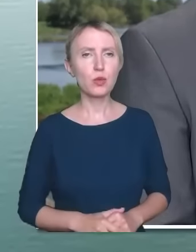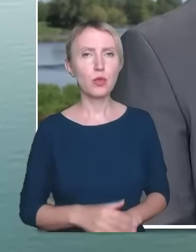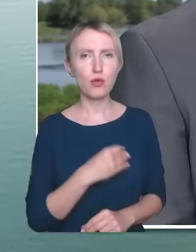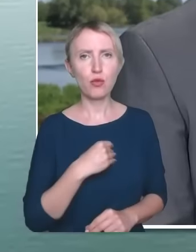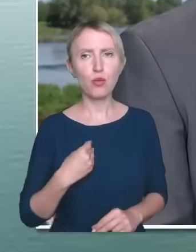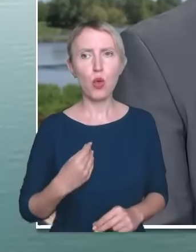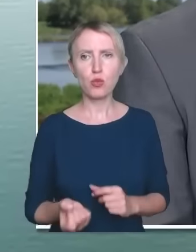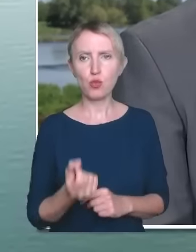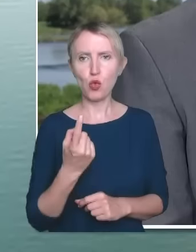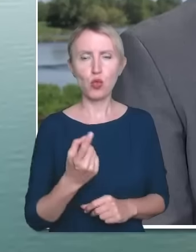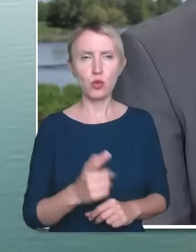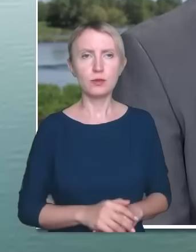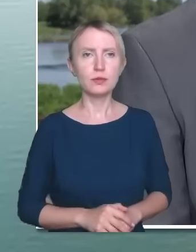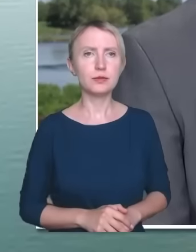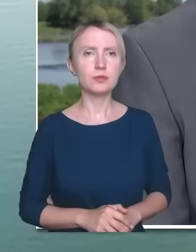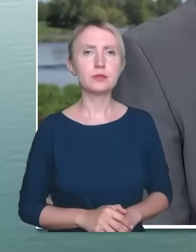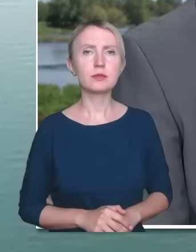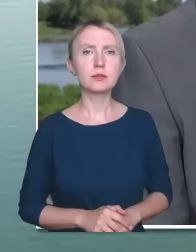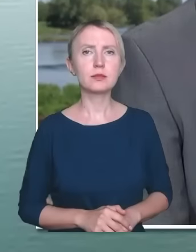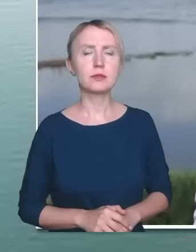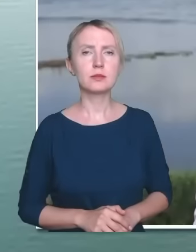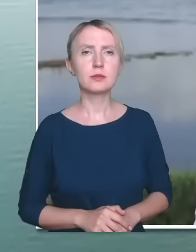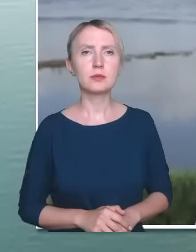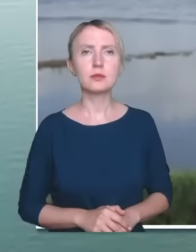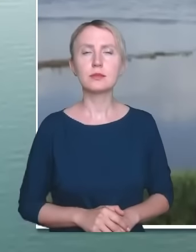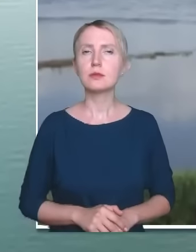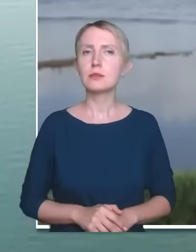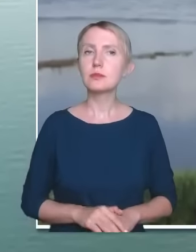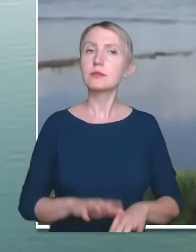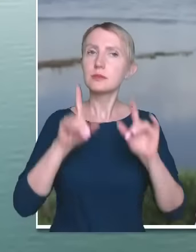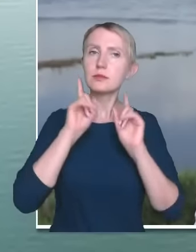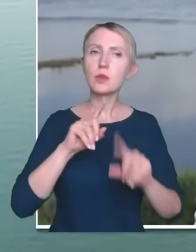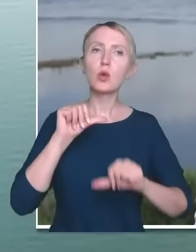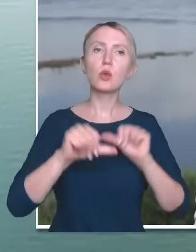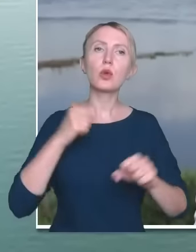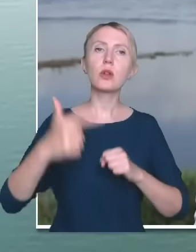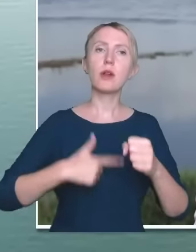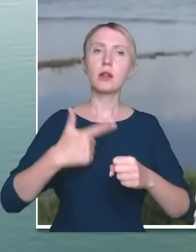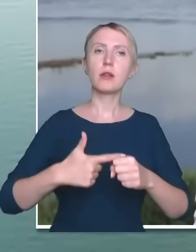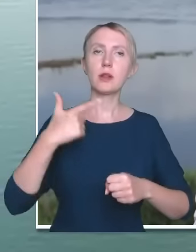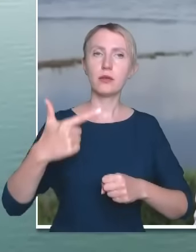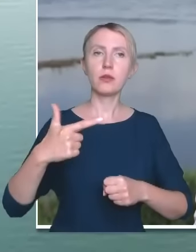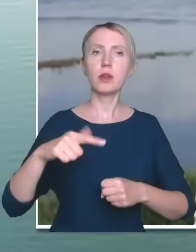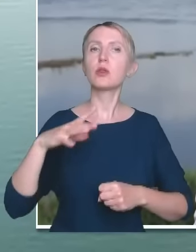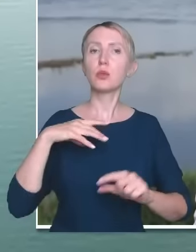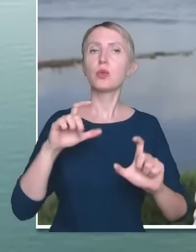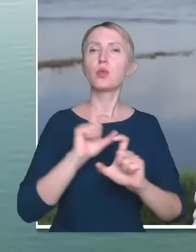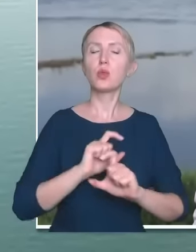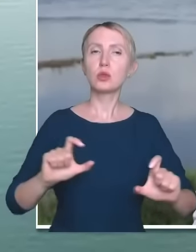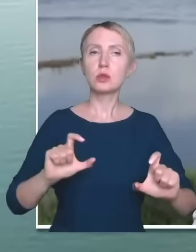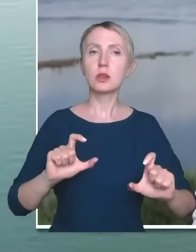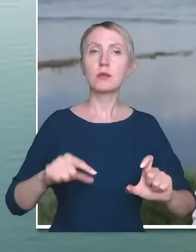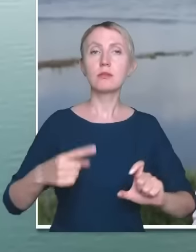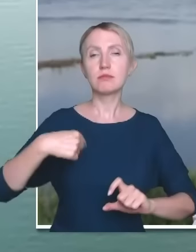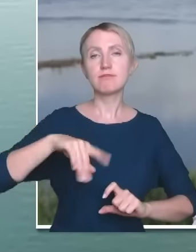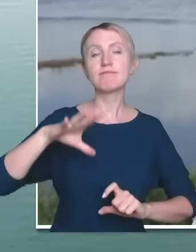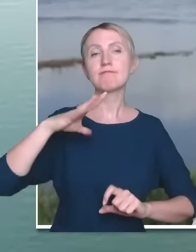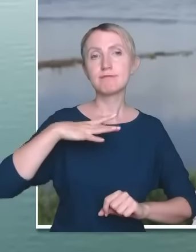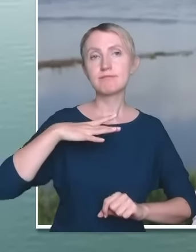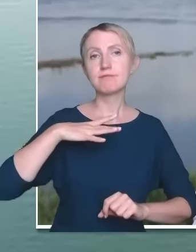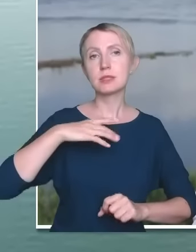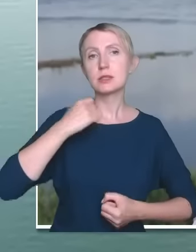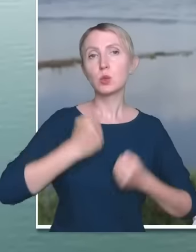zdarzyła się taka katastrofa. Faktycznie rok 2022 to był ten czas, kiedy mierzyliśmy się z